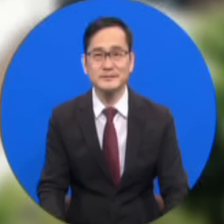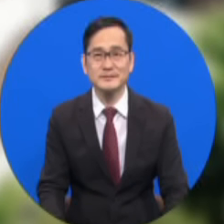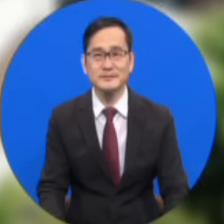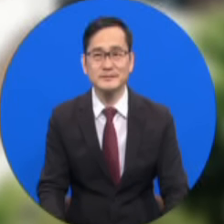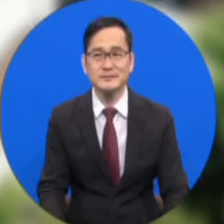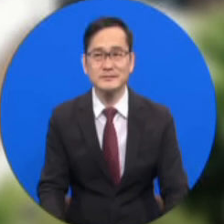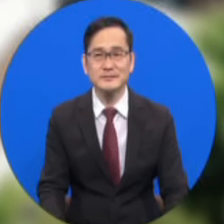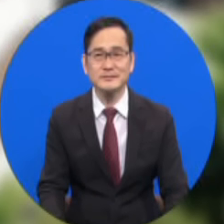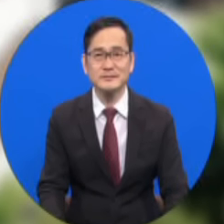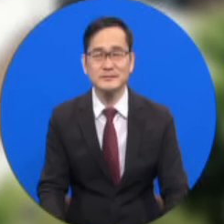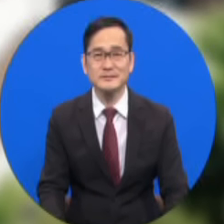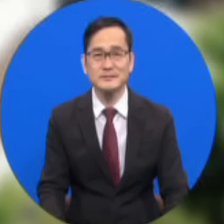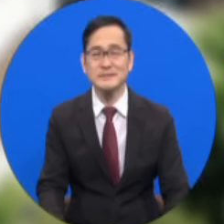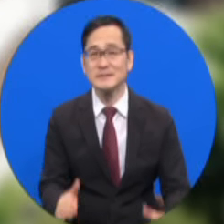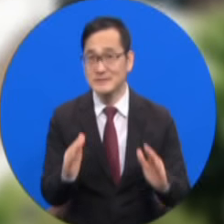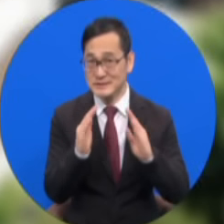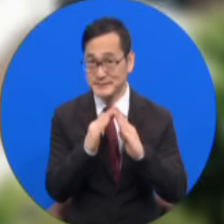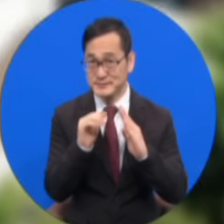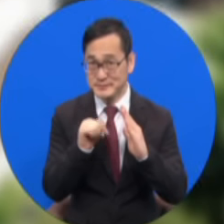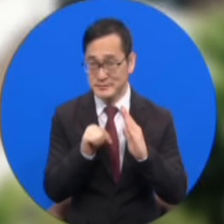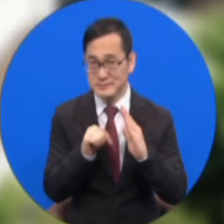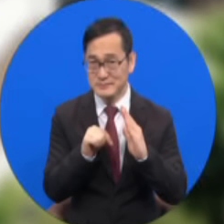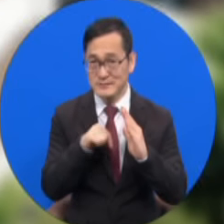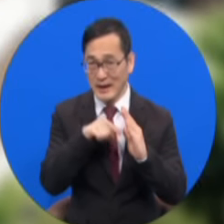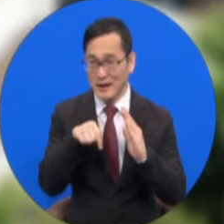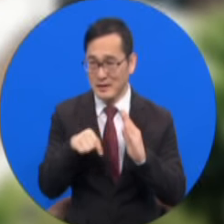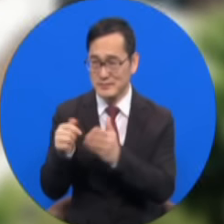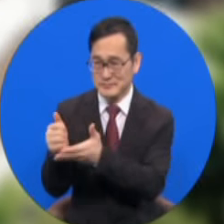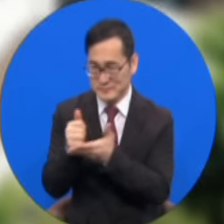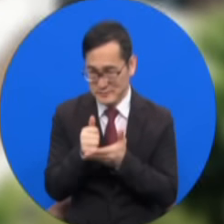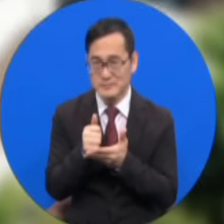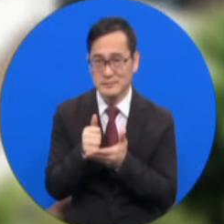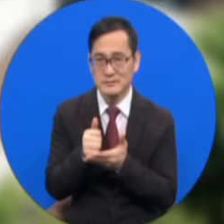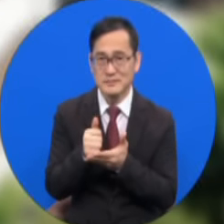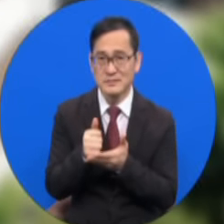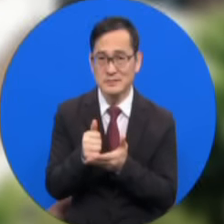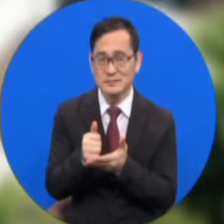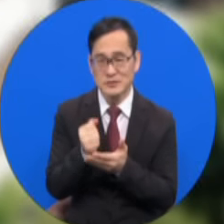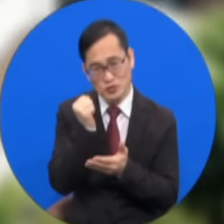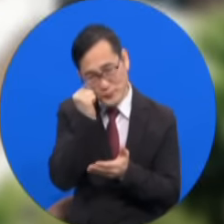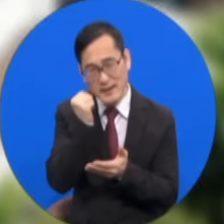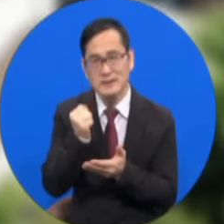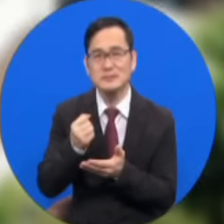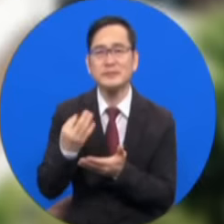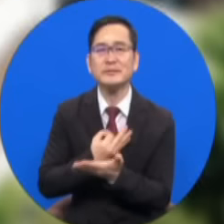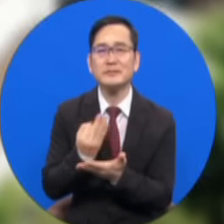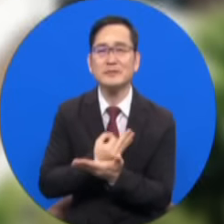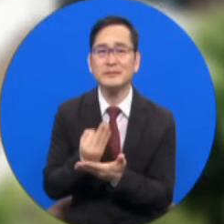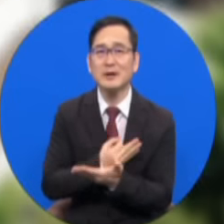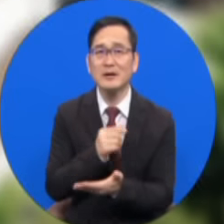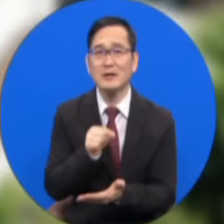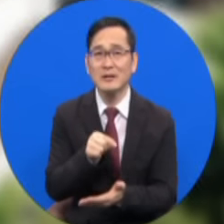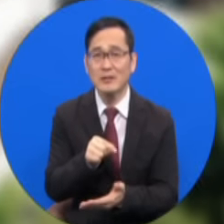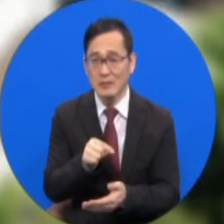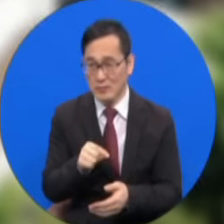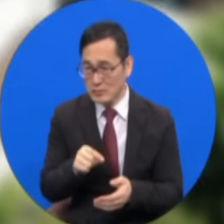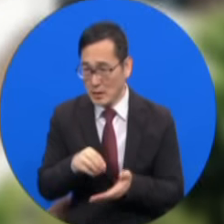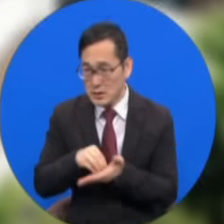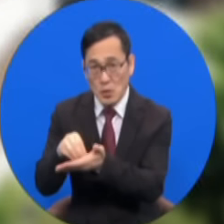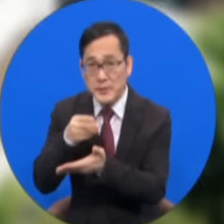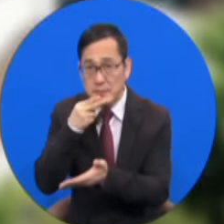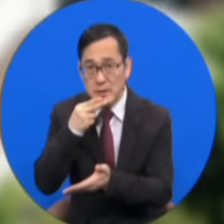건물에서 미신고 숙박업 영업 시에 여러 가지 법률 위반 징역 도는 2천만 원 이하의 벌금도